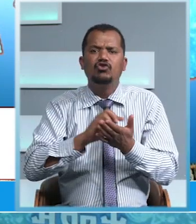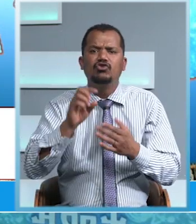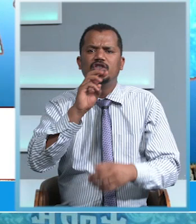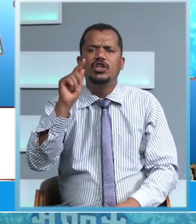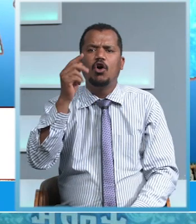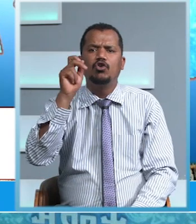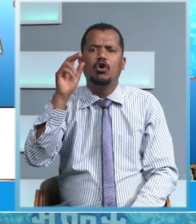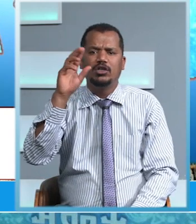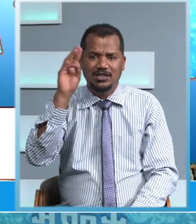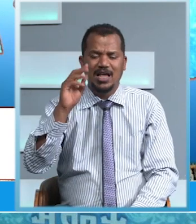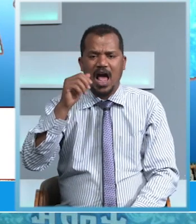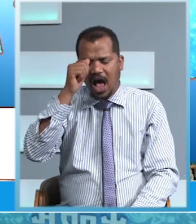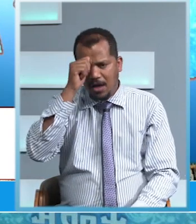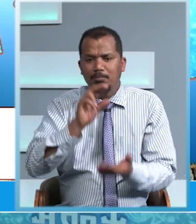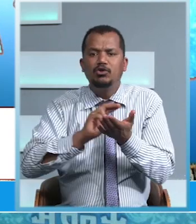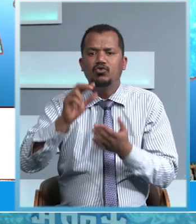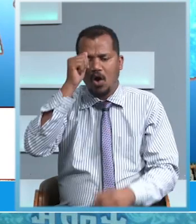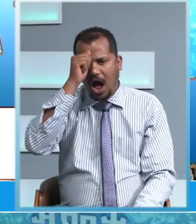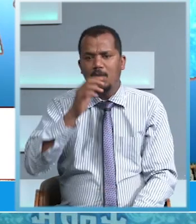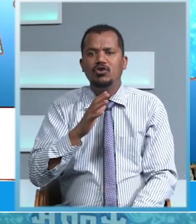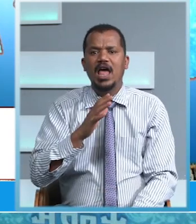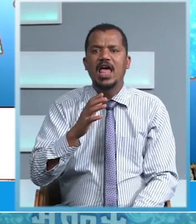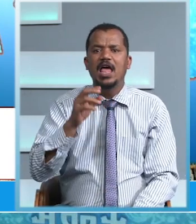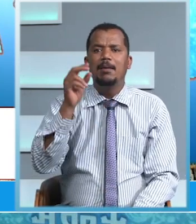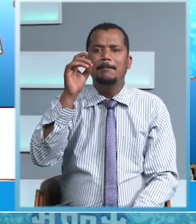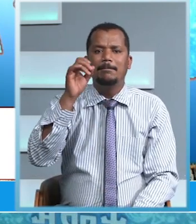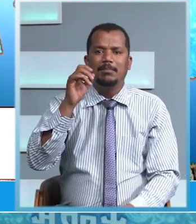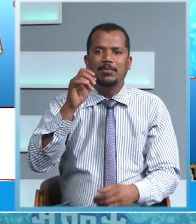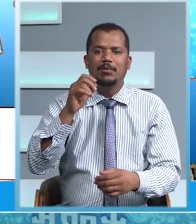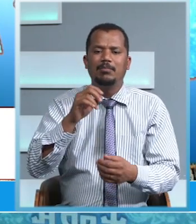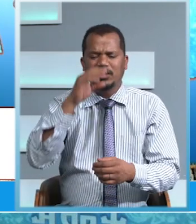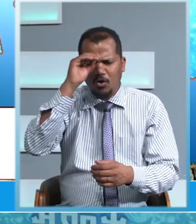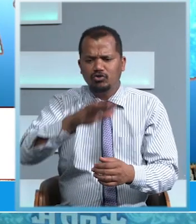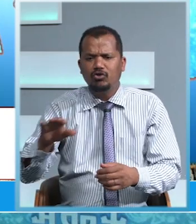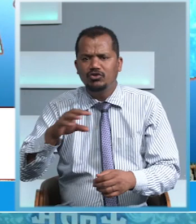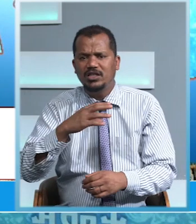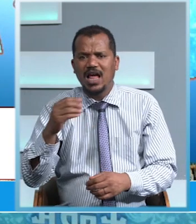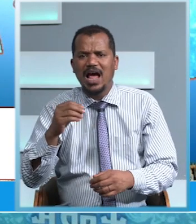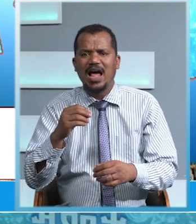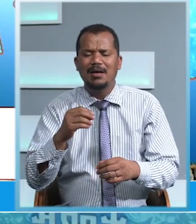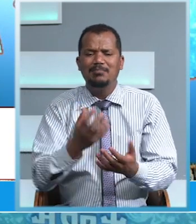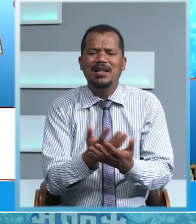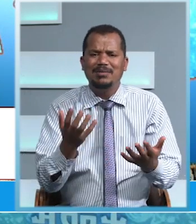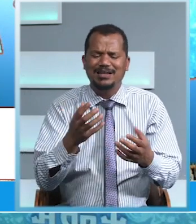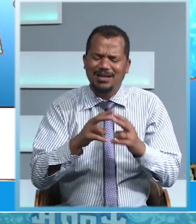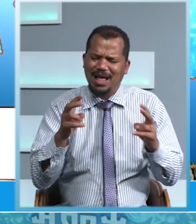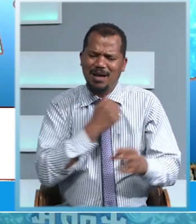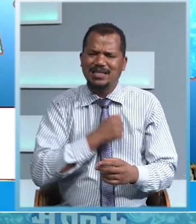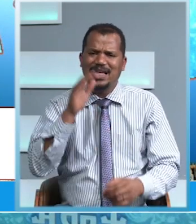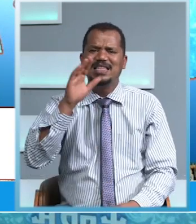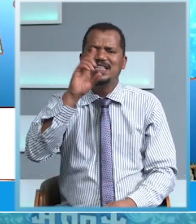የቅዱስ ሲኖዶስ አባል የሆኑት ብፁዕ አቡነ ዜና ማርቆስ አሸባሪ ቡድኑ በሰው ልጆችና ንብረት ላይ እጅግ አሳዛኝ